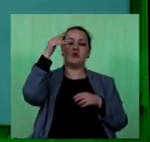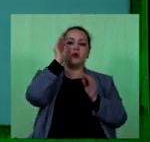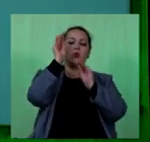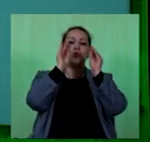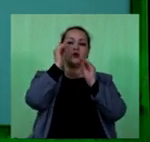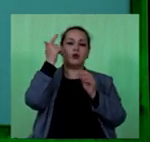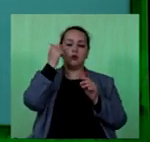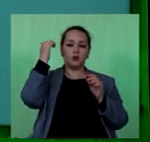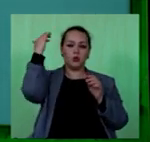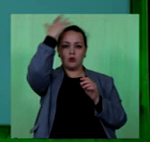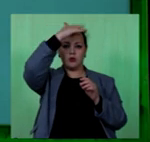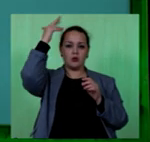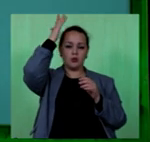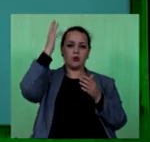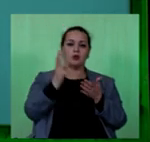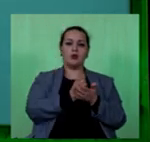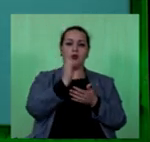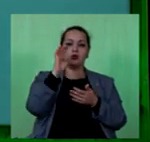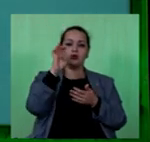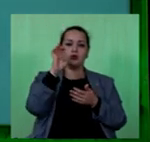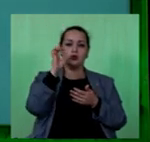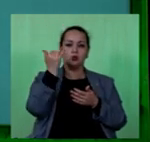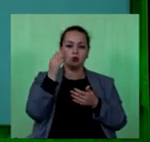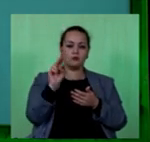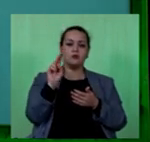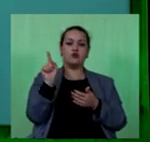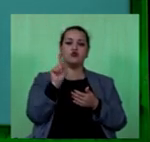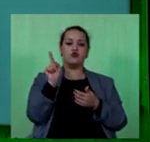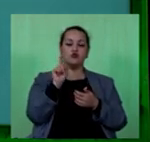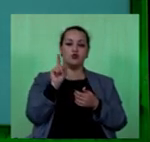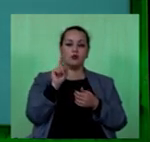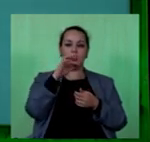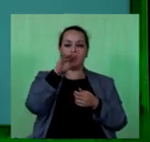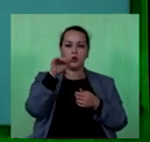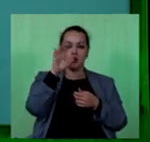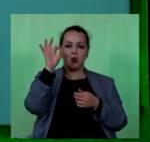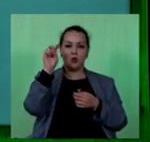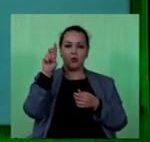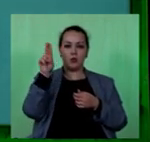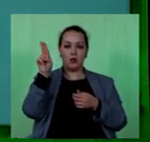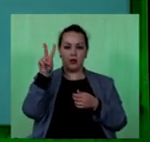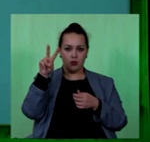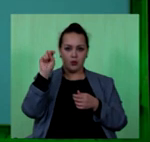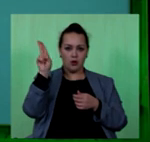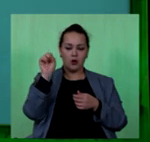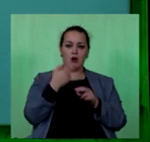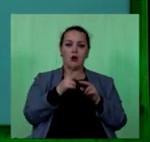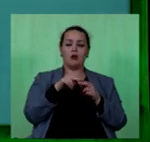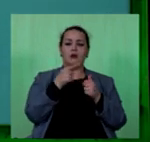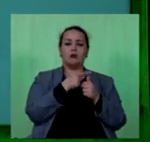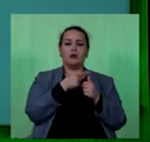находим существительное что облака облака это имя